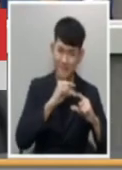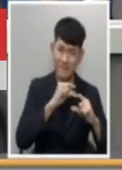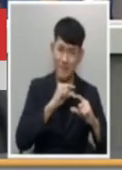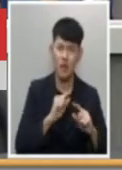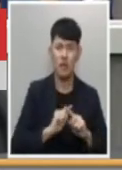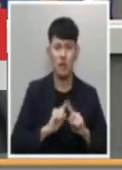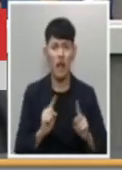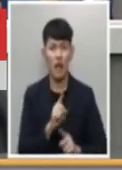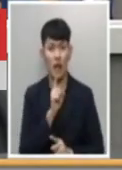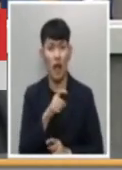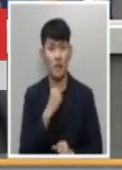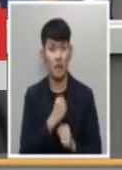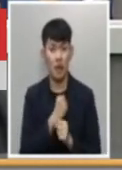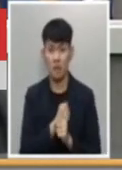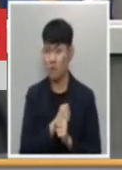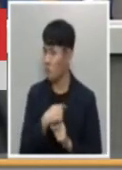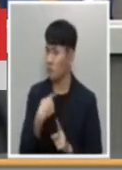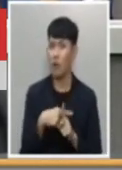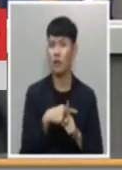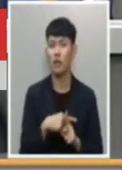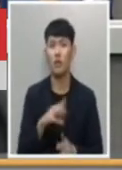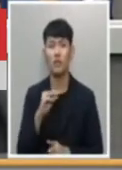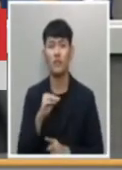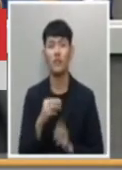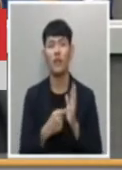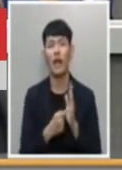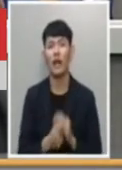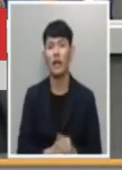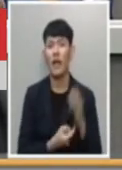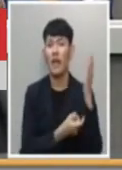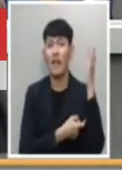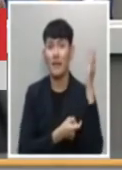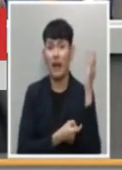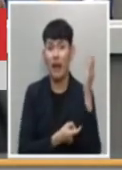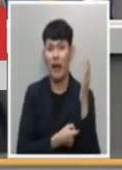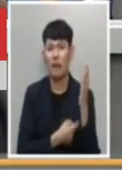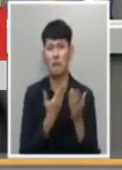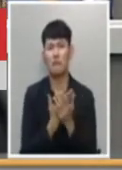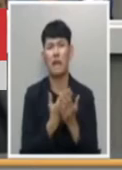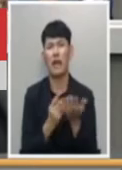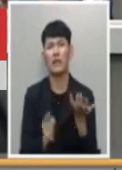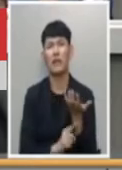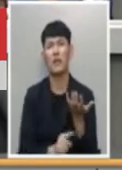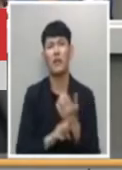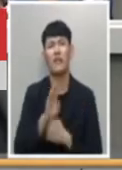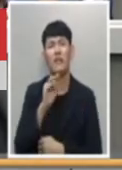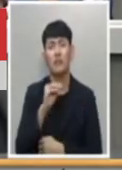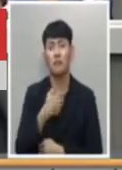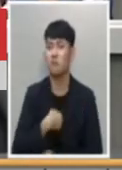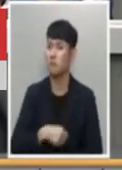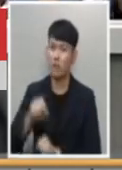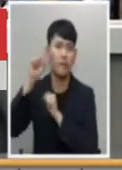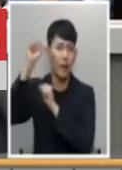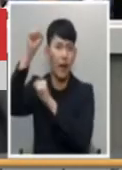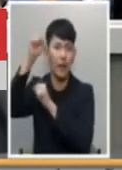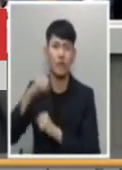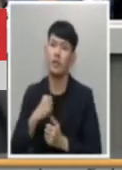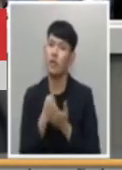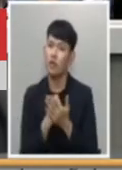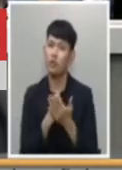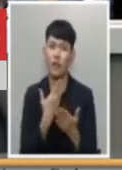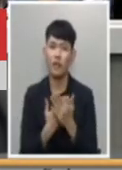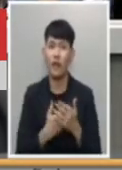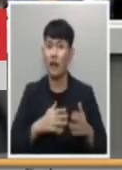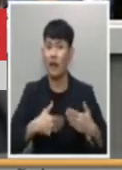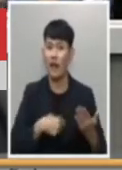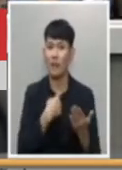ำทันที60บาทวันนี้ยางพาราเหลือ40บาทพอท่านประกาศว่าท่านจะช่วยประกันรายได้โ